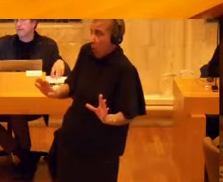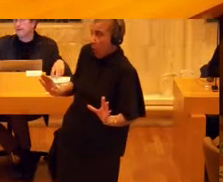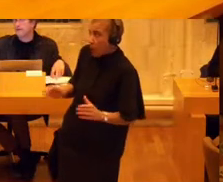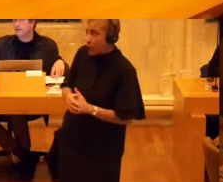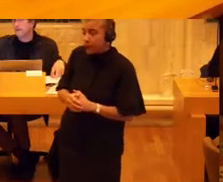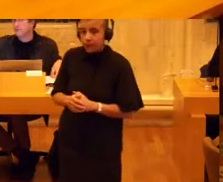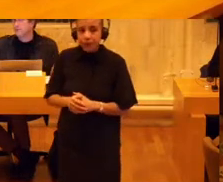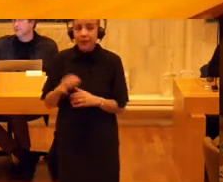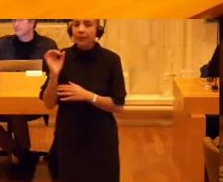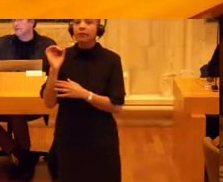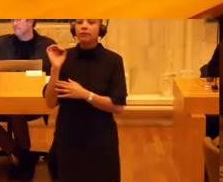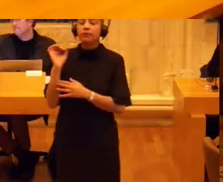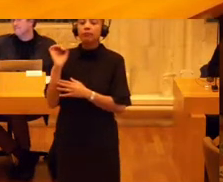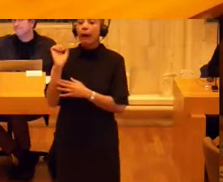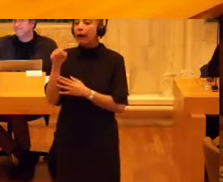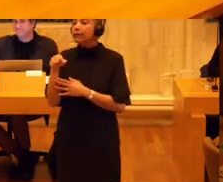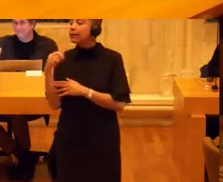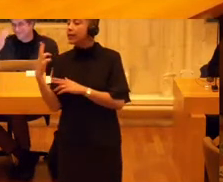Aristide.